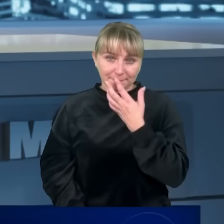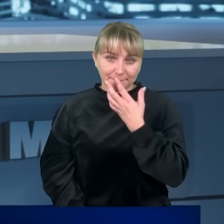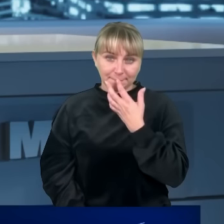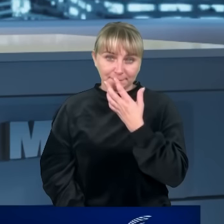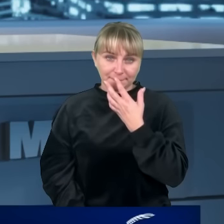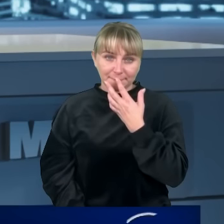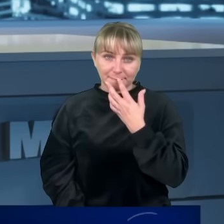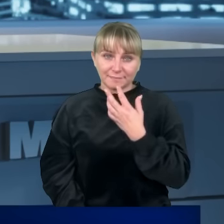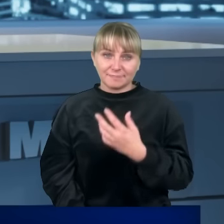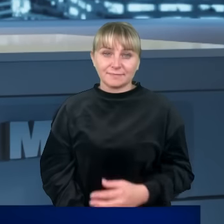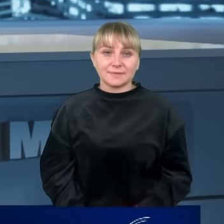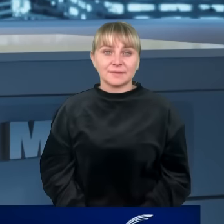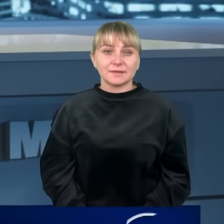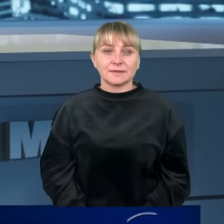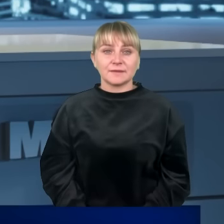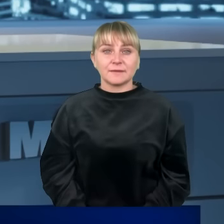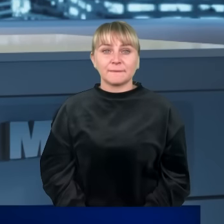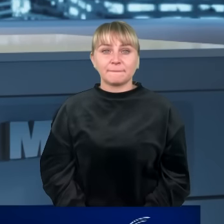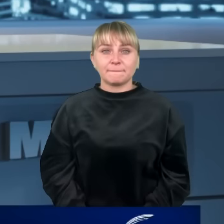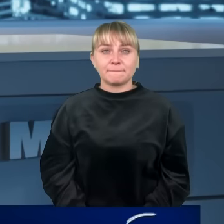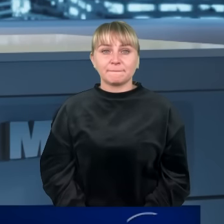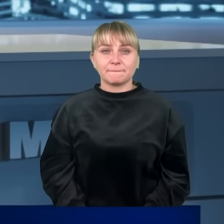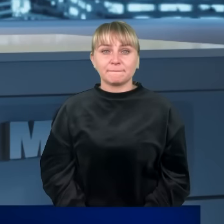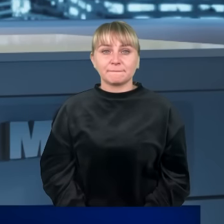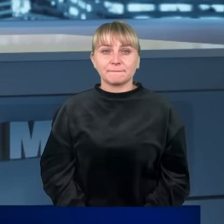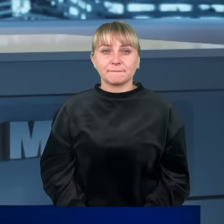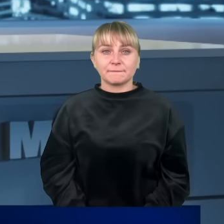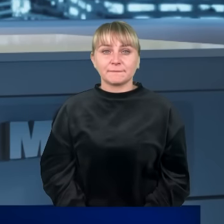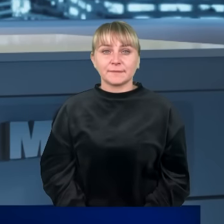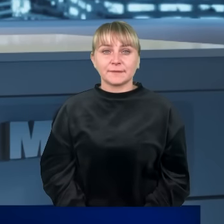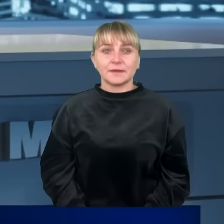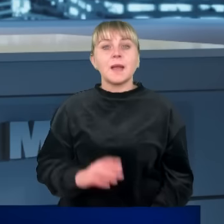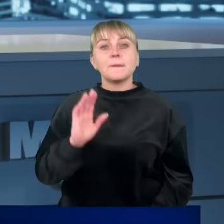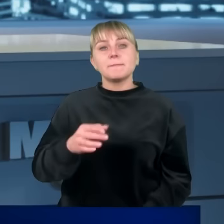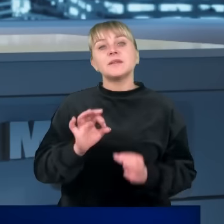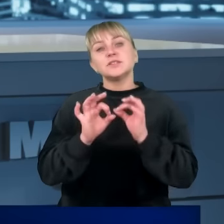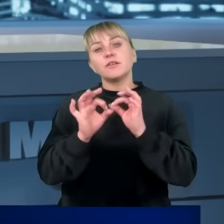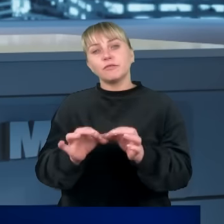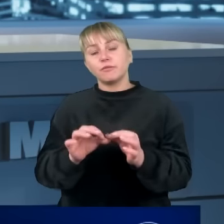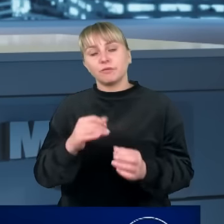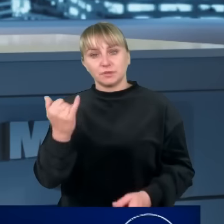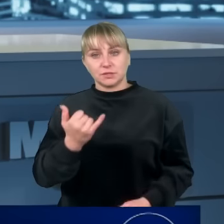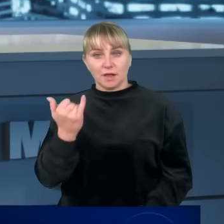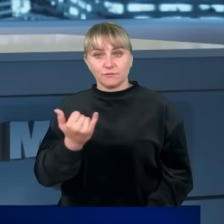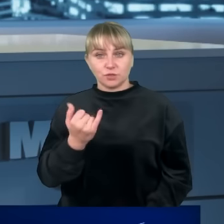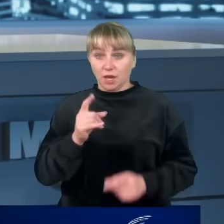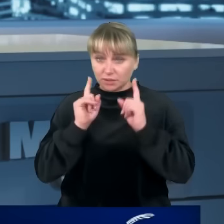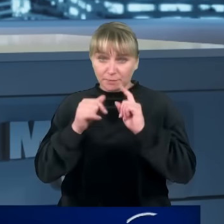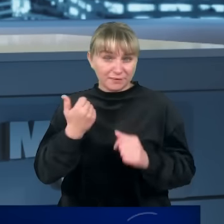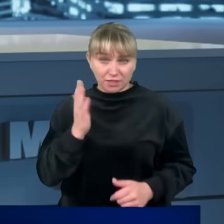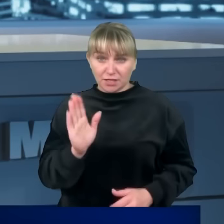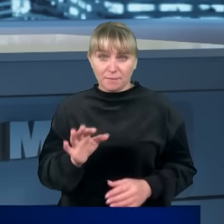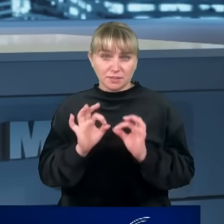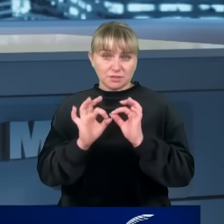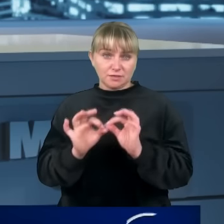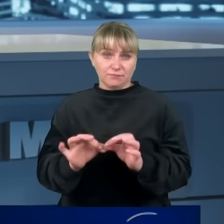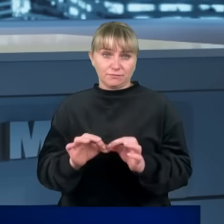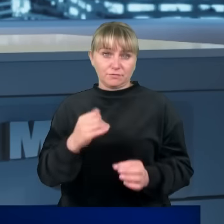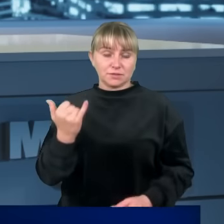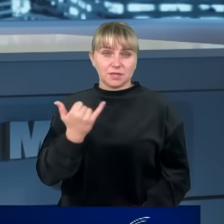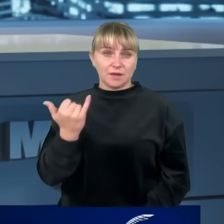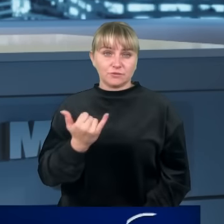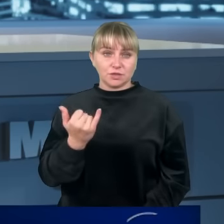Panie Krzysztofie, to jakiś numer jest, to co pan chce zrobić pewnie. Trwała na wieki. Ona nie będzie trwała wieki. Po prostu zwyczajnie